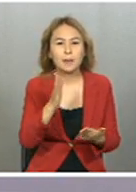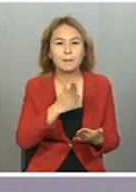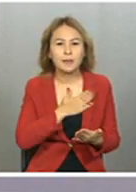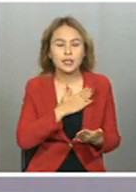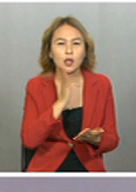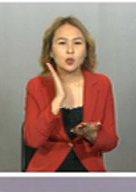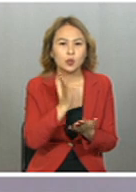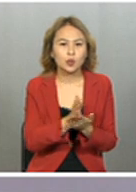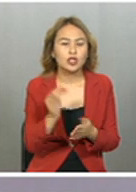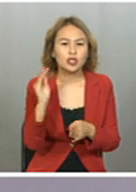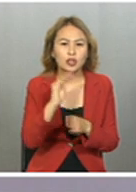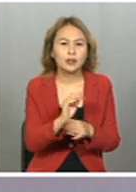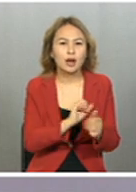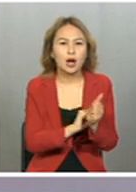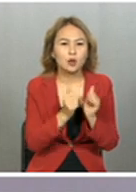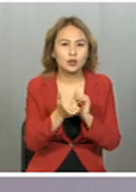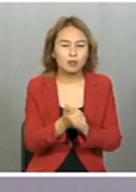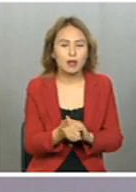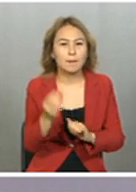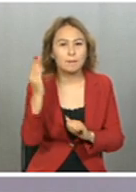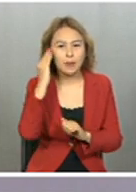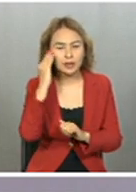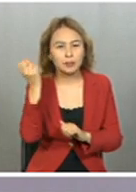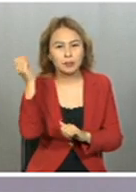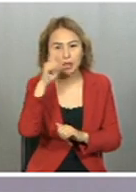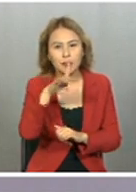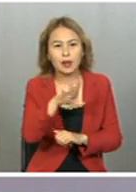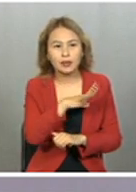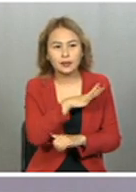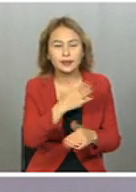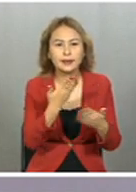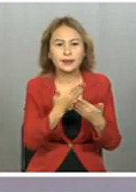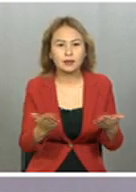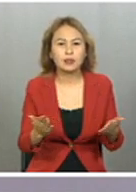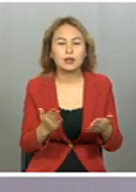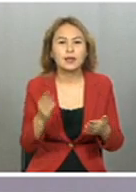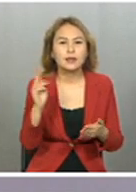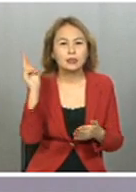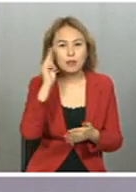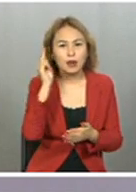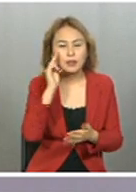және ауыспалы мағыналарды біліп алдық. Енді сабағымызды